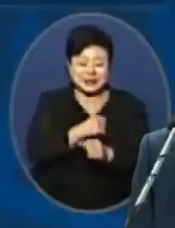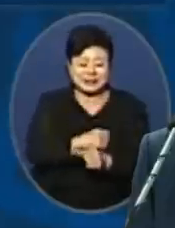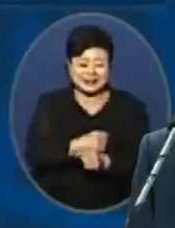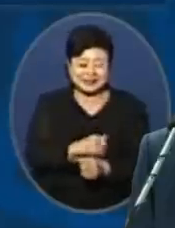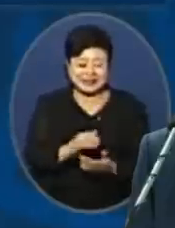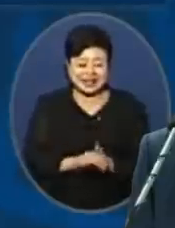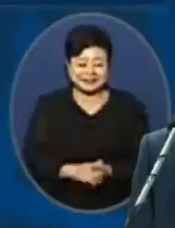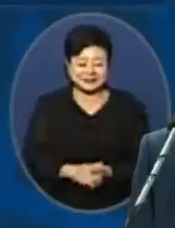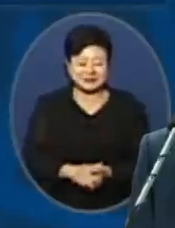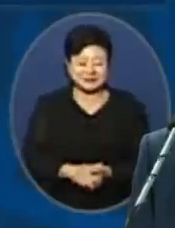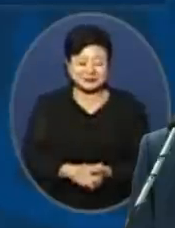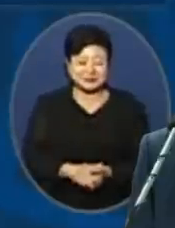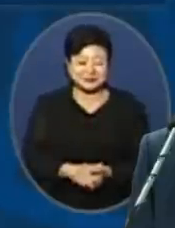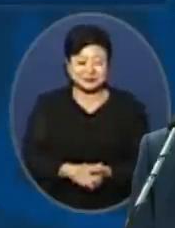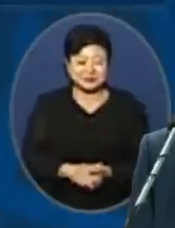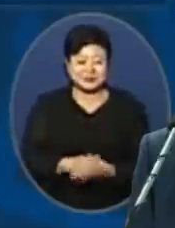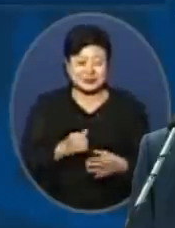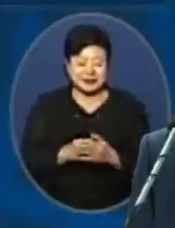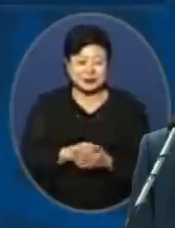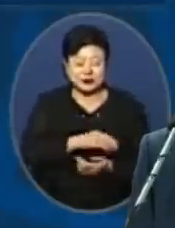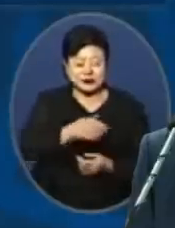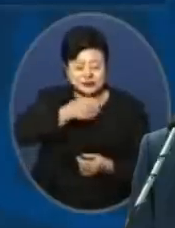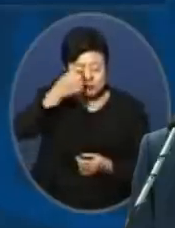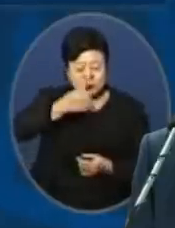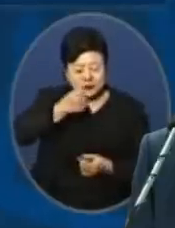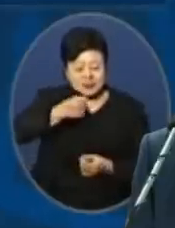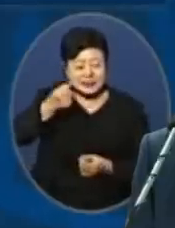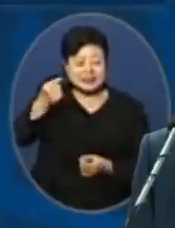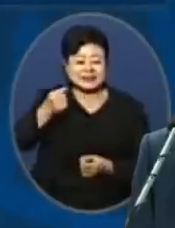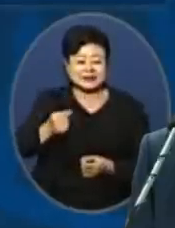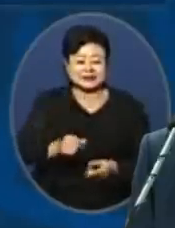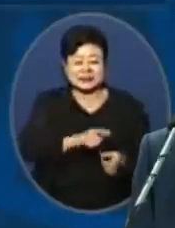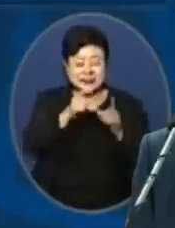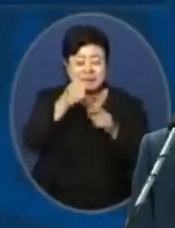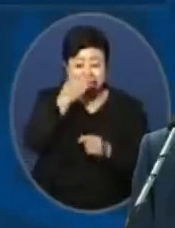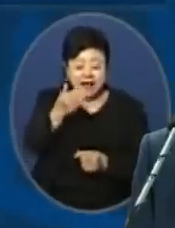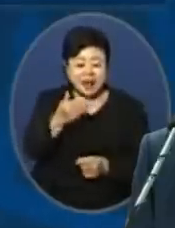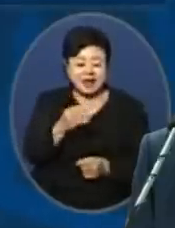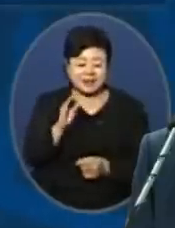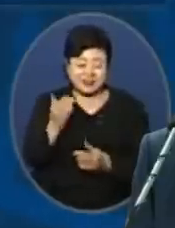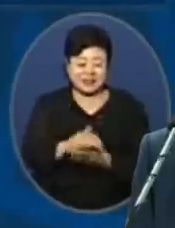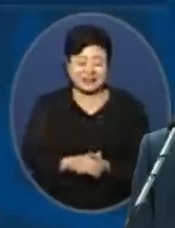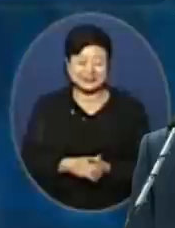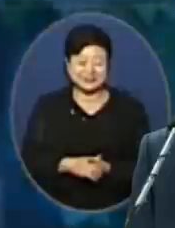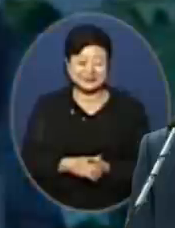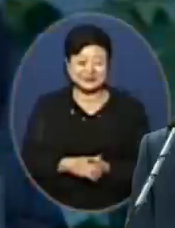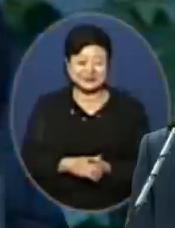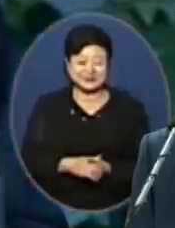자로 창조하셨습니다. 그러므로 우리는 꿈을 꾸어야만 살 수 있는 존재인 것입니다.